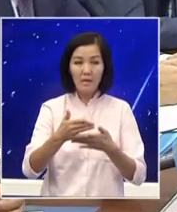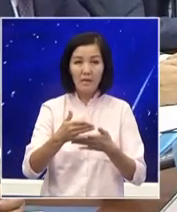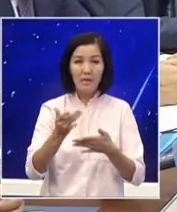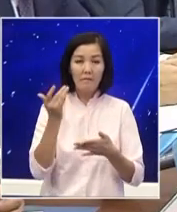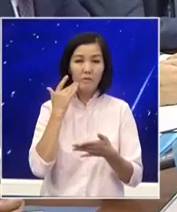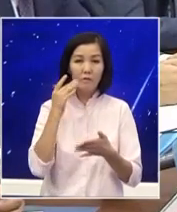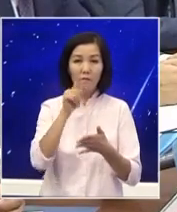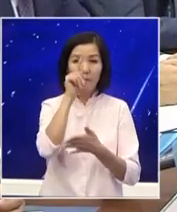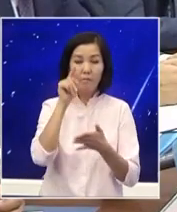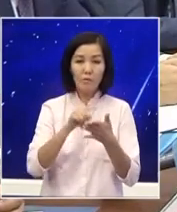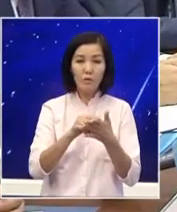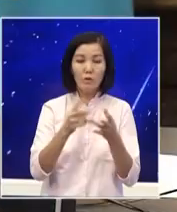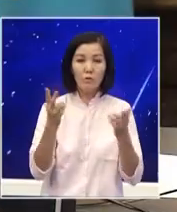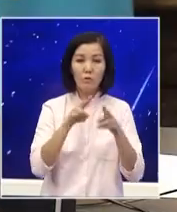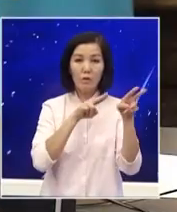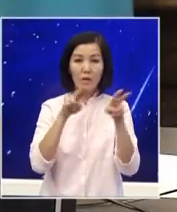содержать